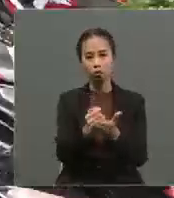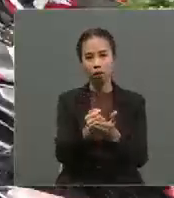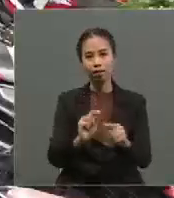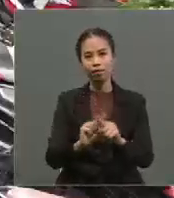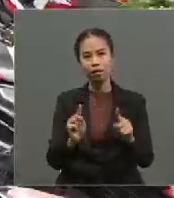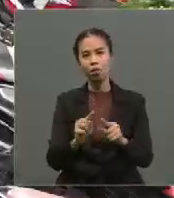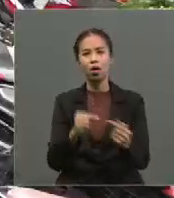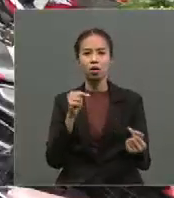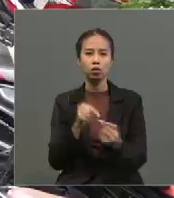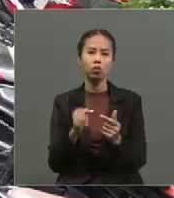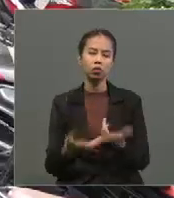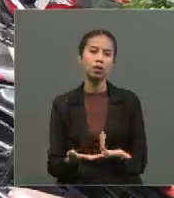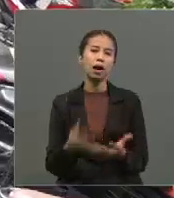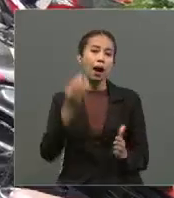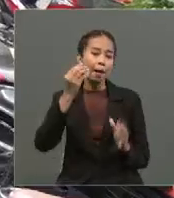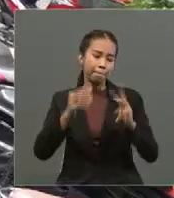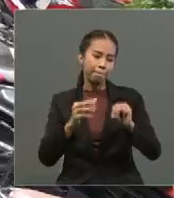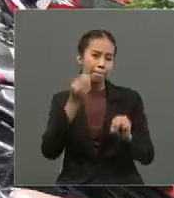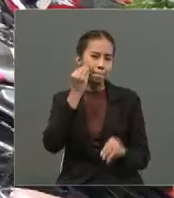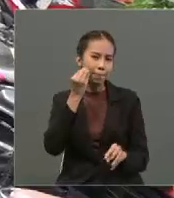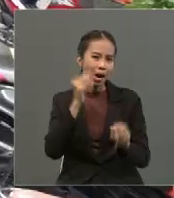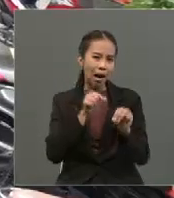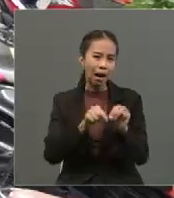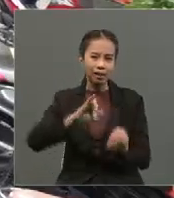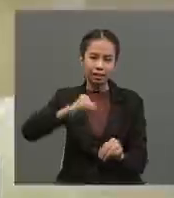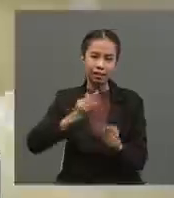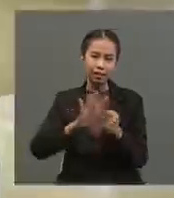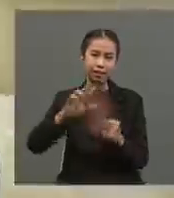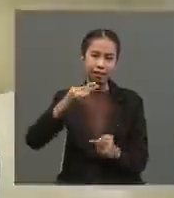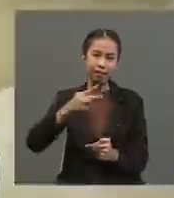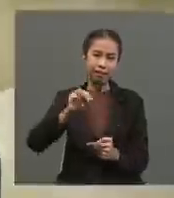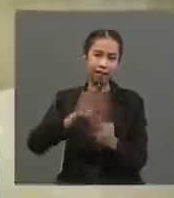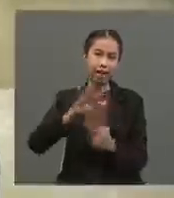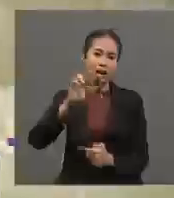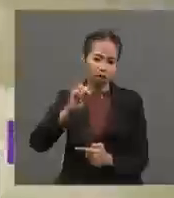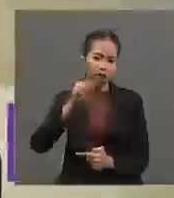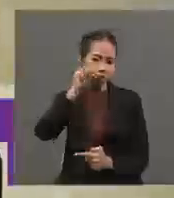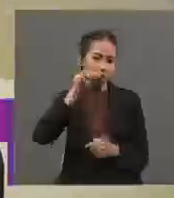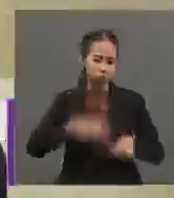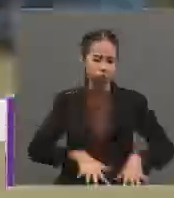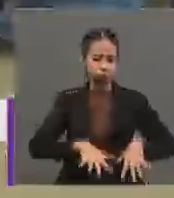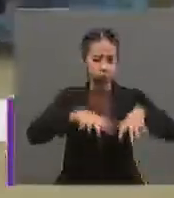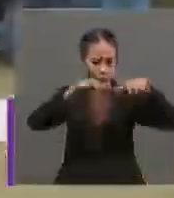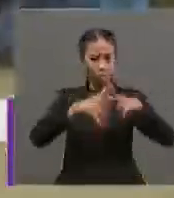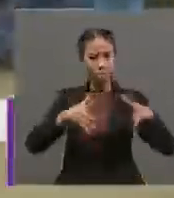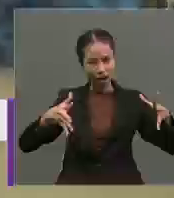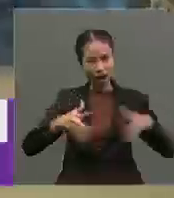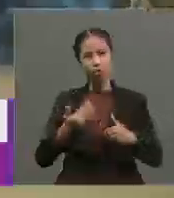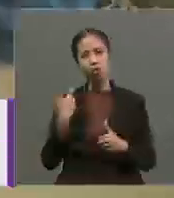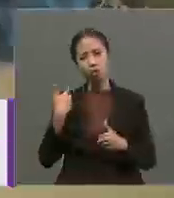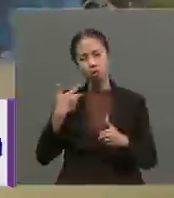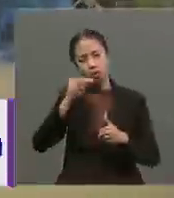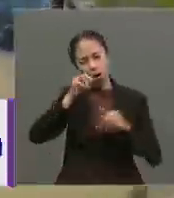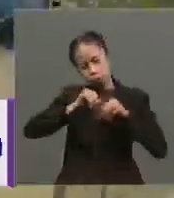านจานหนันตำบลพร่อนอำเภอเมืองยะลาค่ะจุดนี้เนี่ยระดับน้ำยังคงท่วมสูงน้ำในคลองไหลเข้าท่วมเส้นทางเข้าห